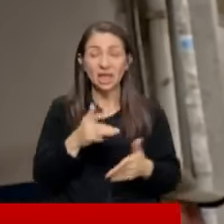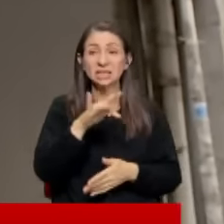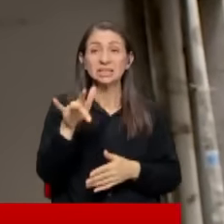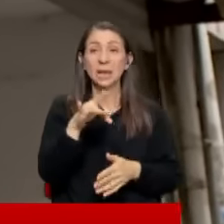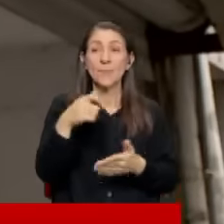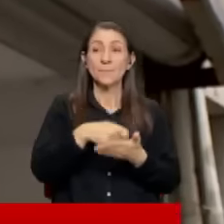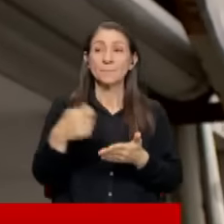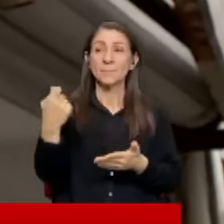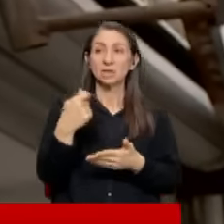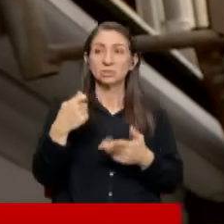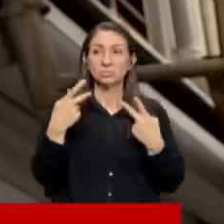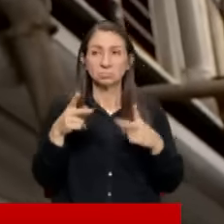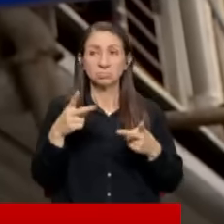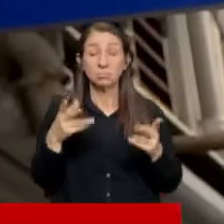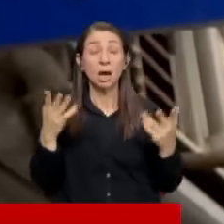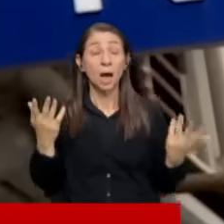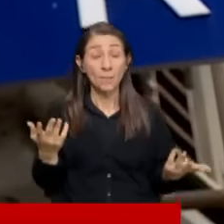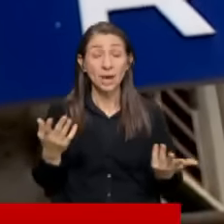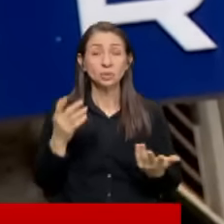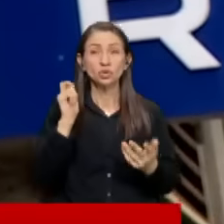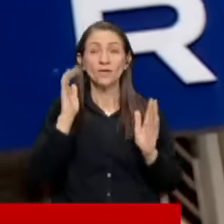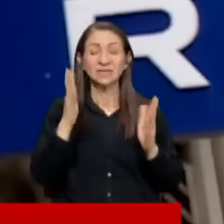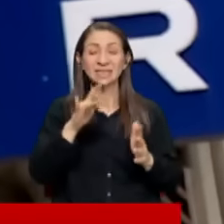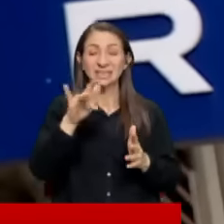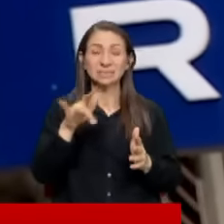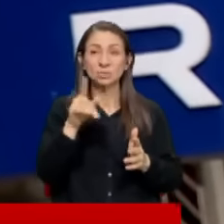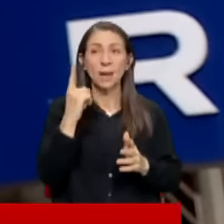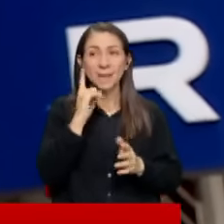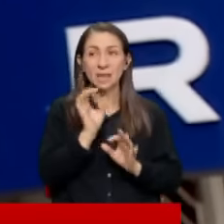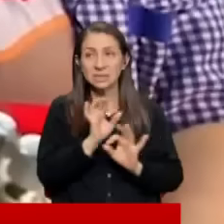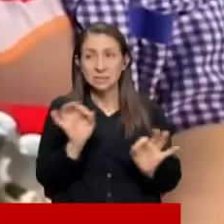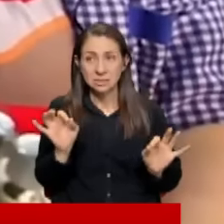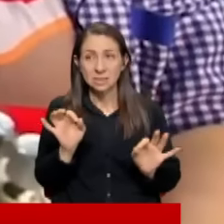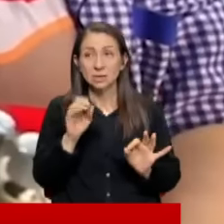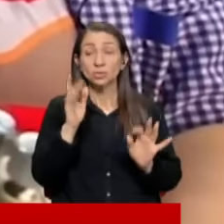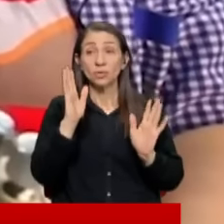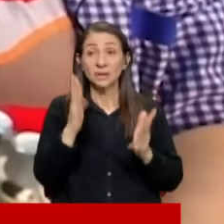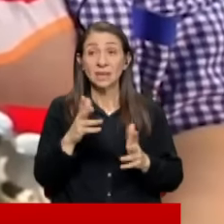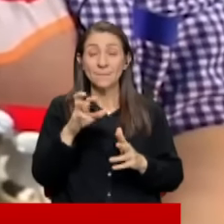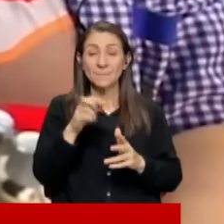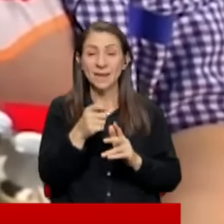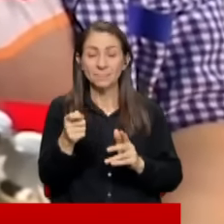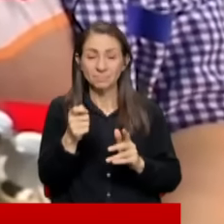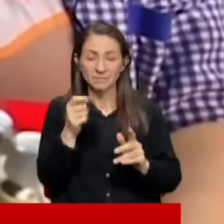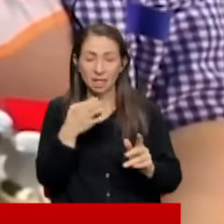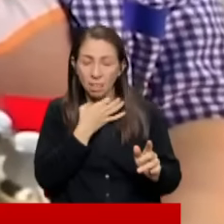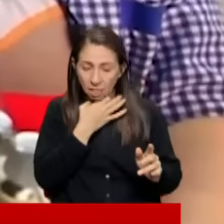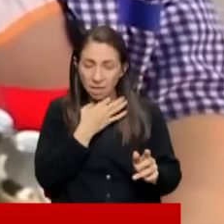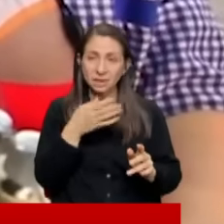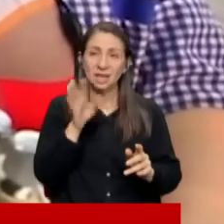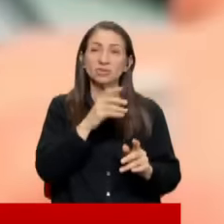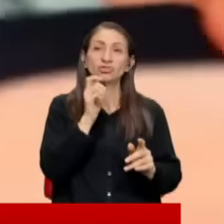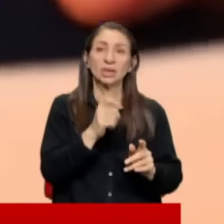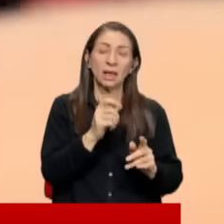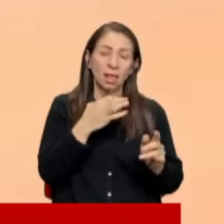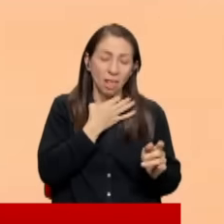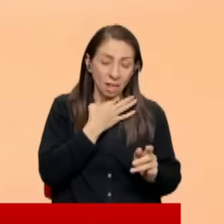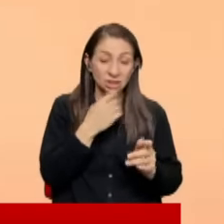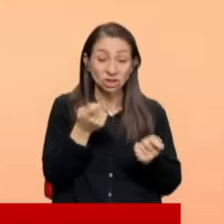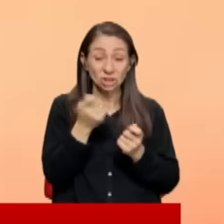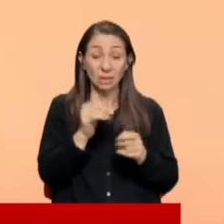işsizlik ödeneği bağlanıyor aslında ama çoğu işsiz bundan habersiz. Çoğu da ya prime takılıyor ya da diğer şartlara.